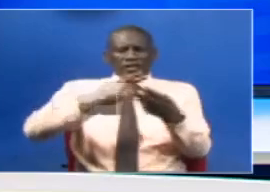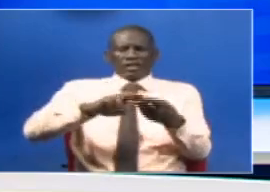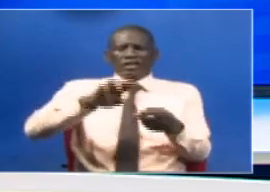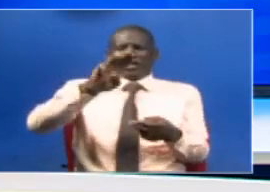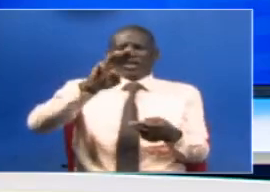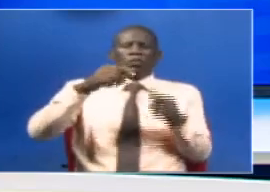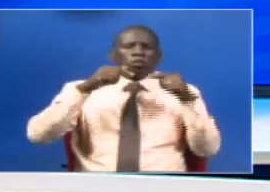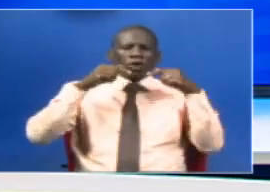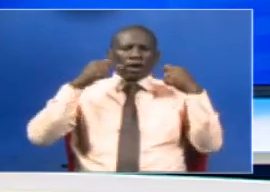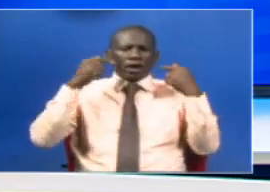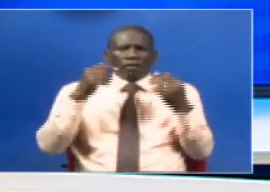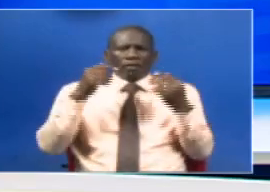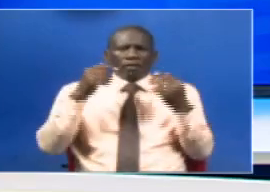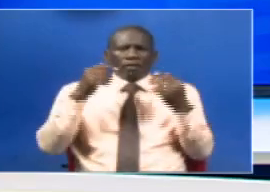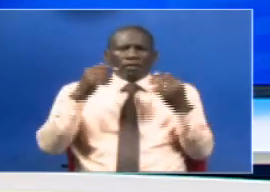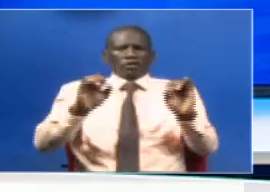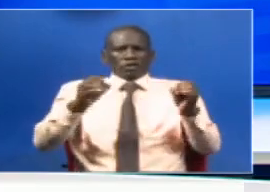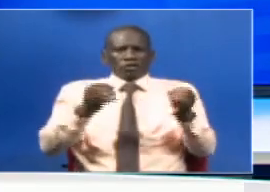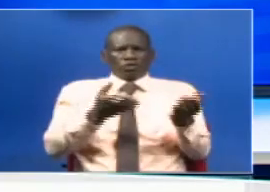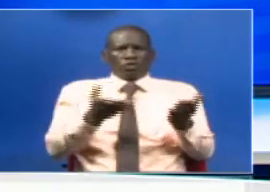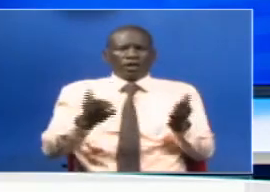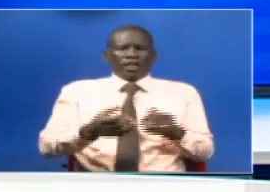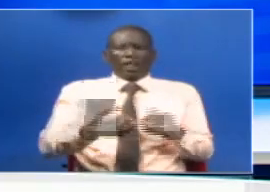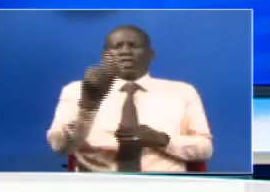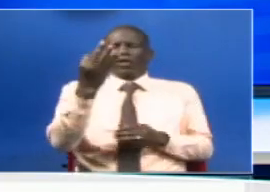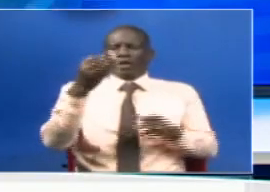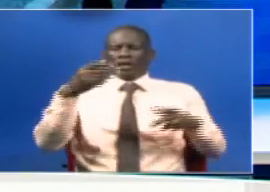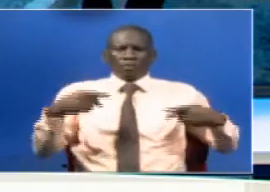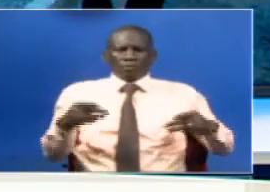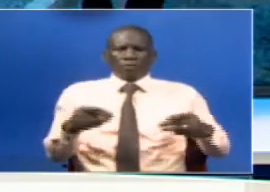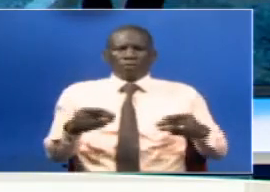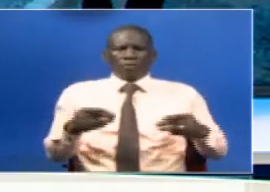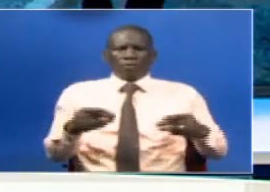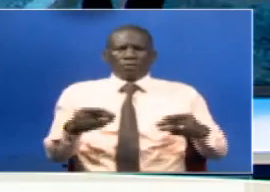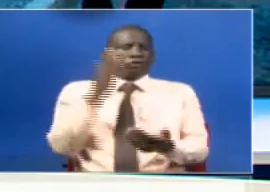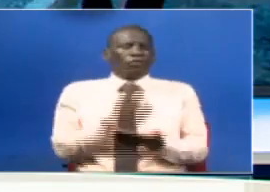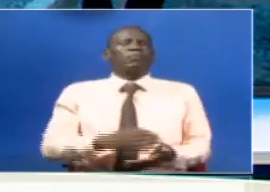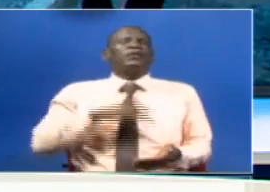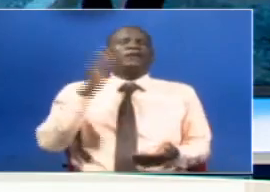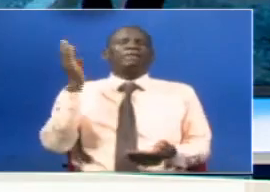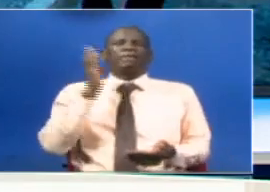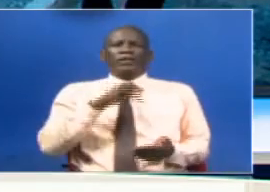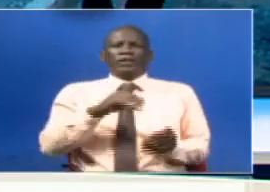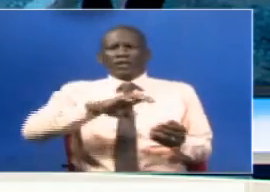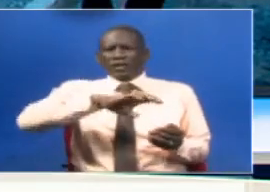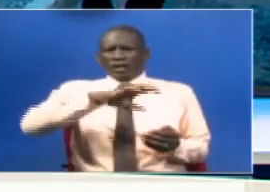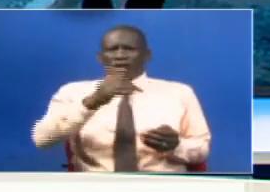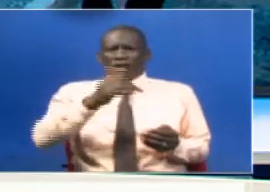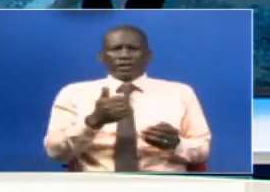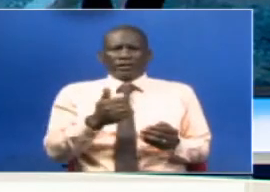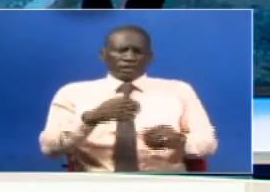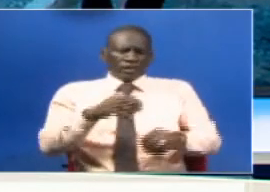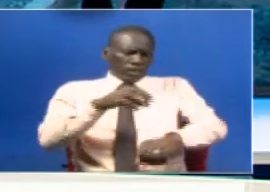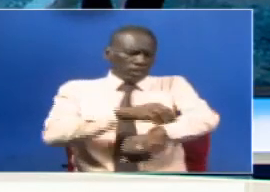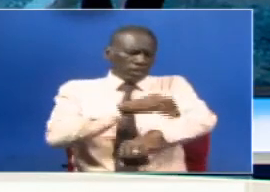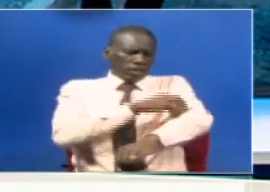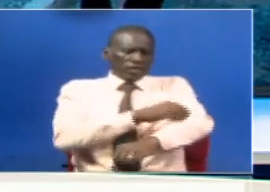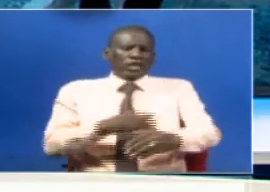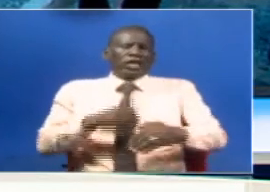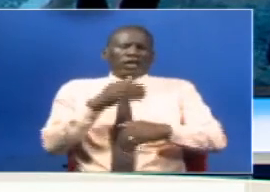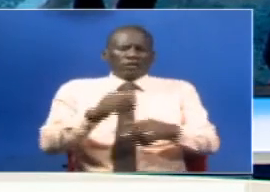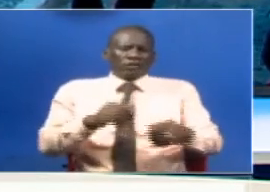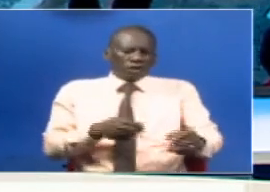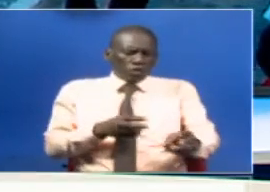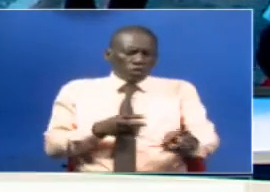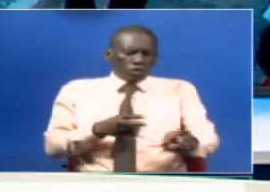Maji, tunaanza na taarifa ya tanzia ambapo watu watatu wamedhibitishwa kufariki huku wengine wakiuguza majeraha kufuatia mapigano